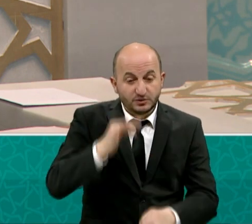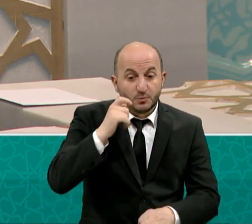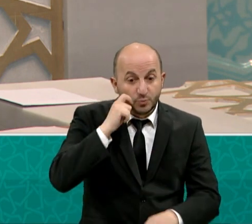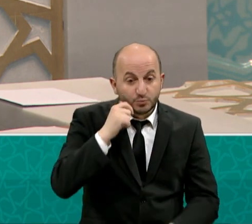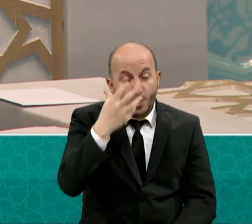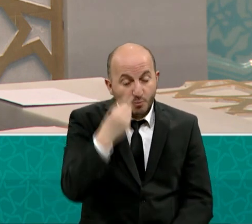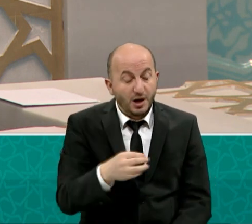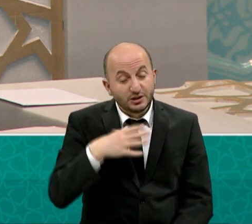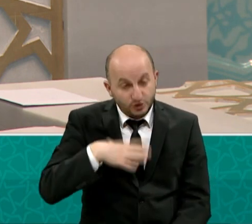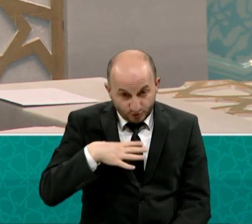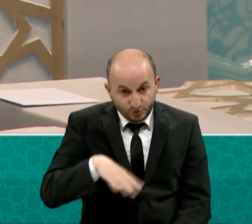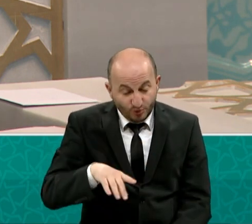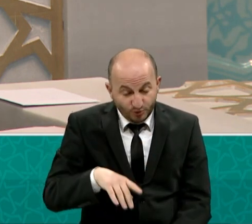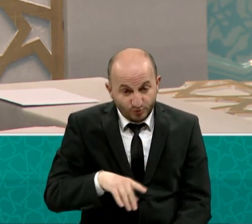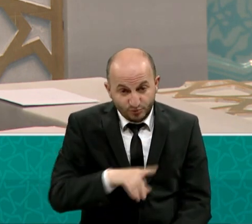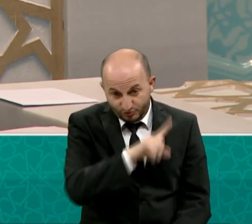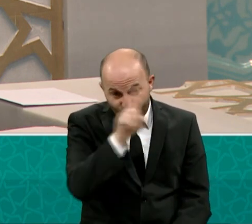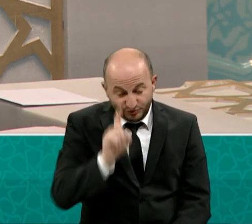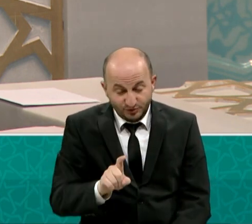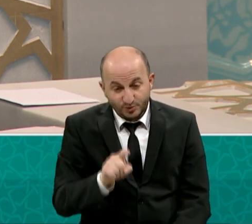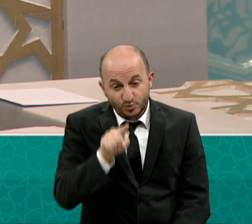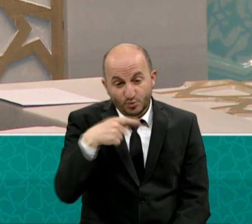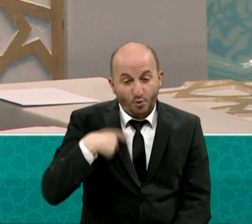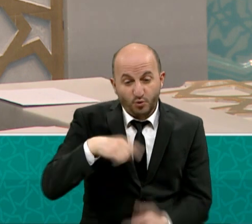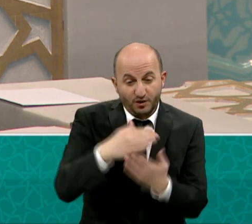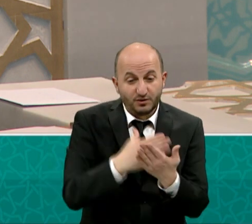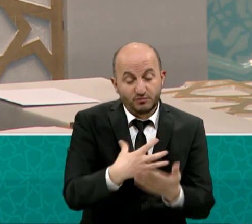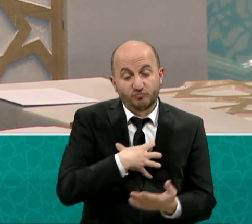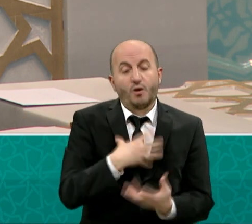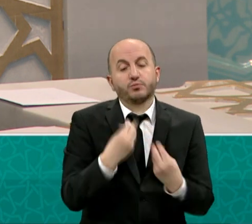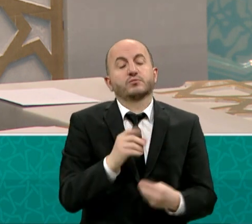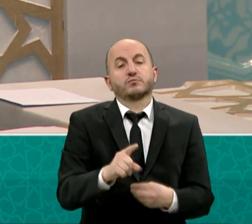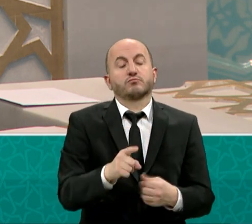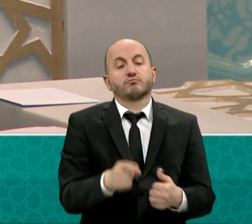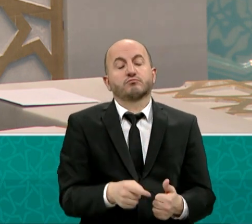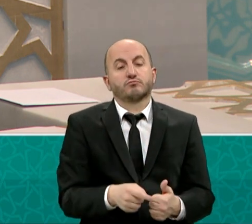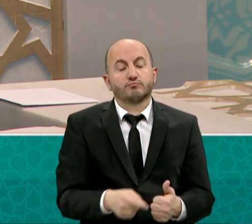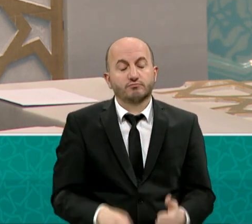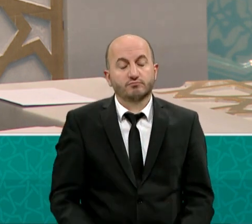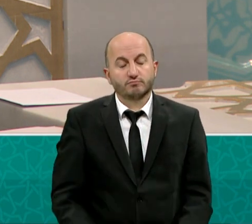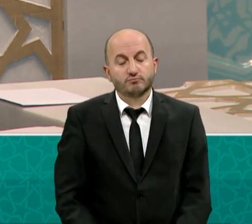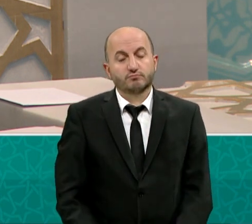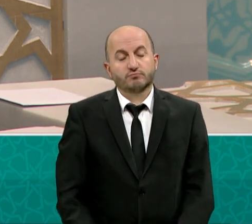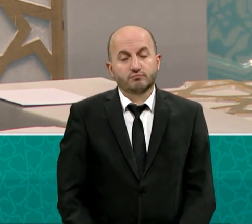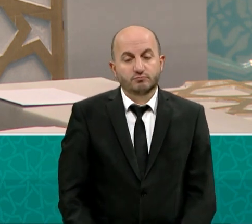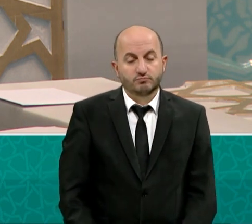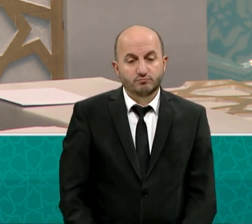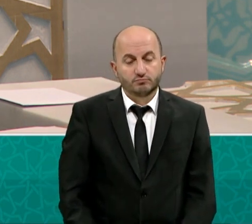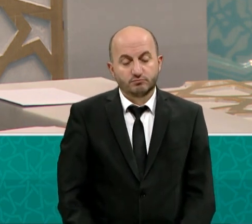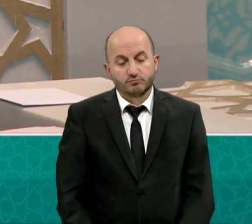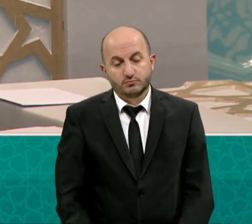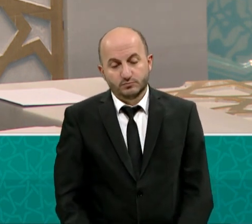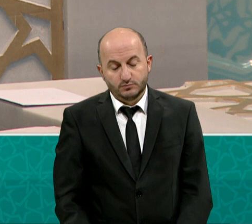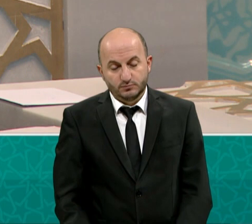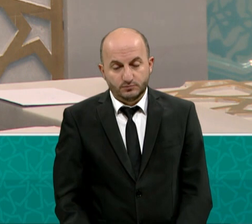olmak istiyorsanız şun özelliklere sahip olacaksınız diyor. Men amene billahi vel yevmil ahiri vel